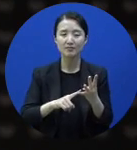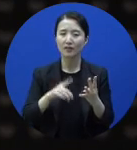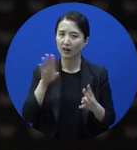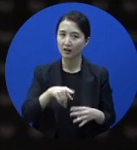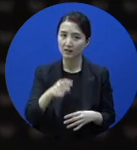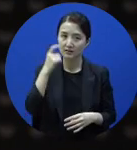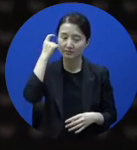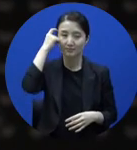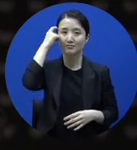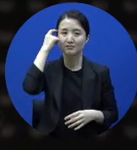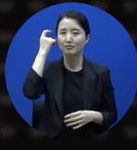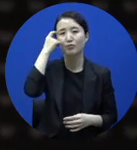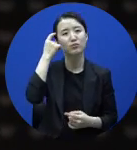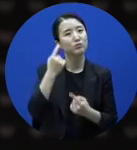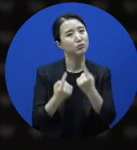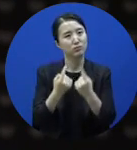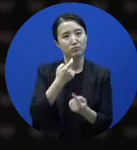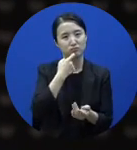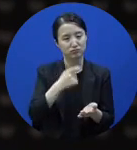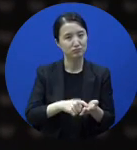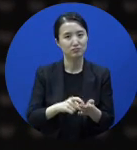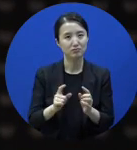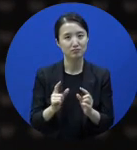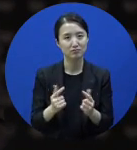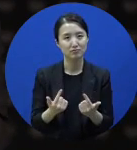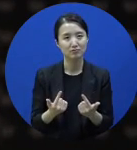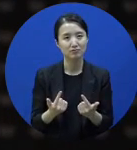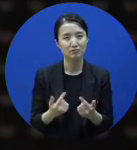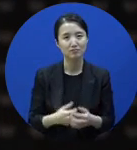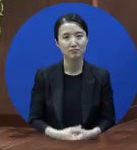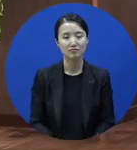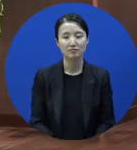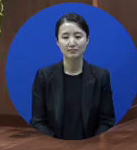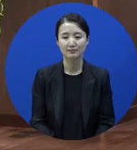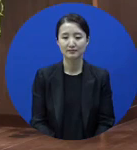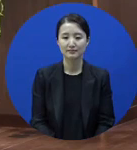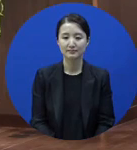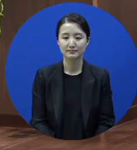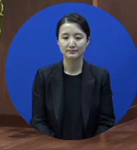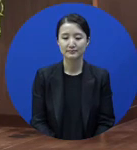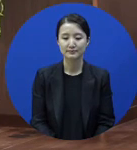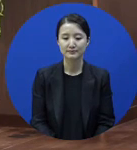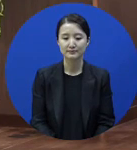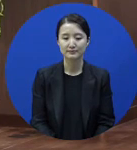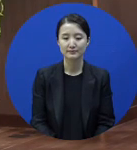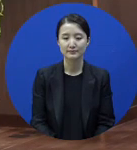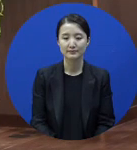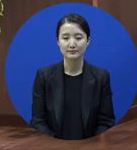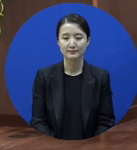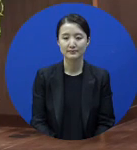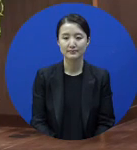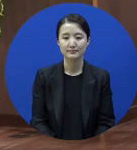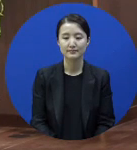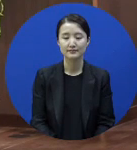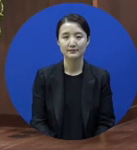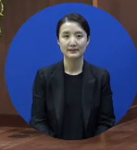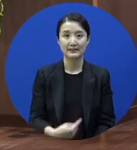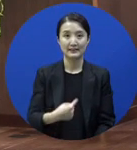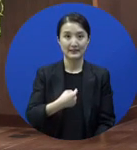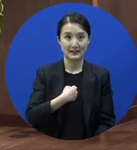부분이기도 합니다. 그래서 이런 걸 이제 통상 많이 표현하게 나가 있으면 주관적으로 분석하지